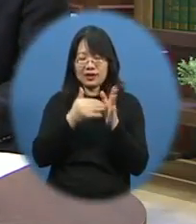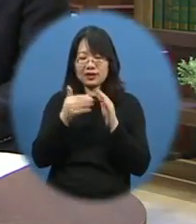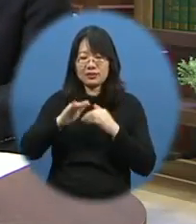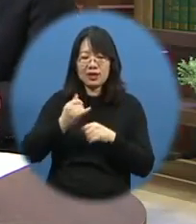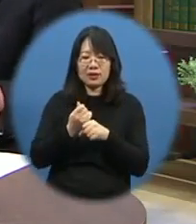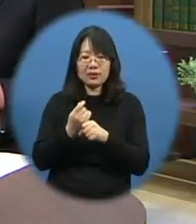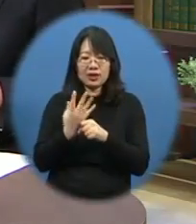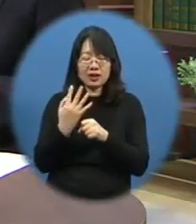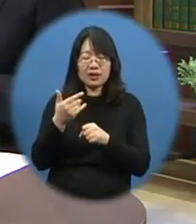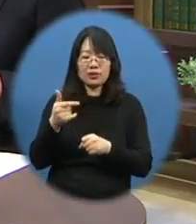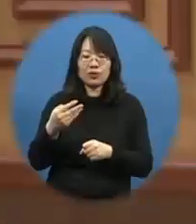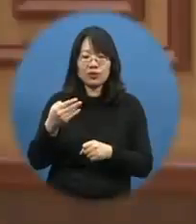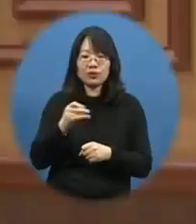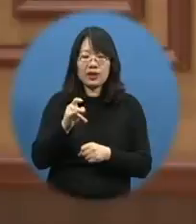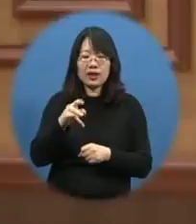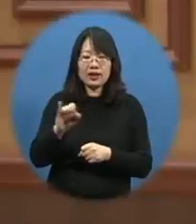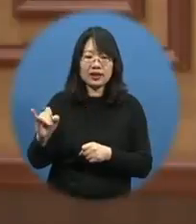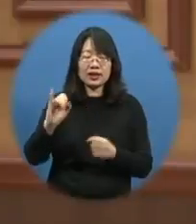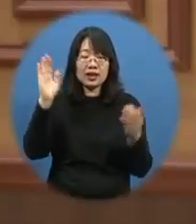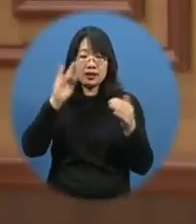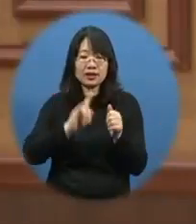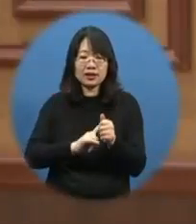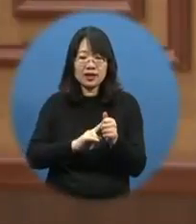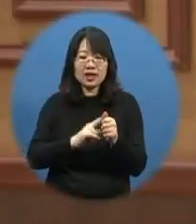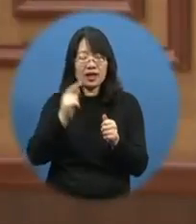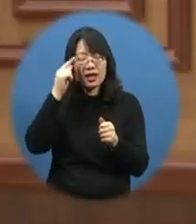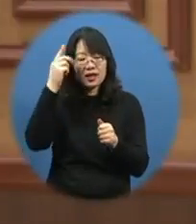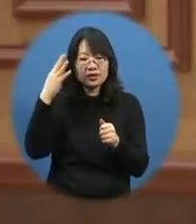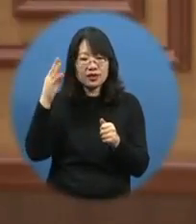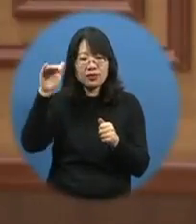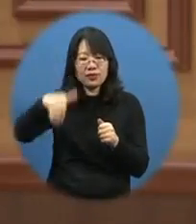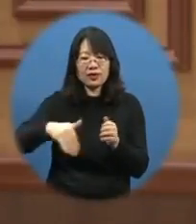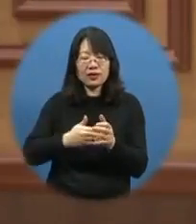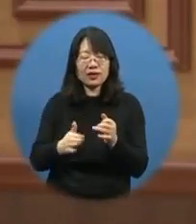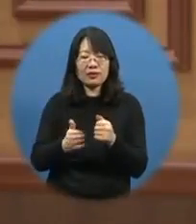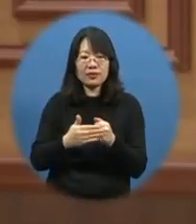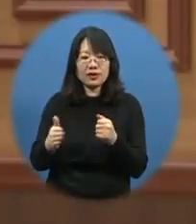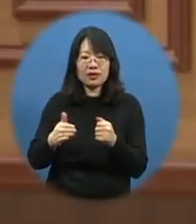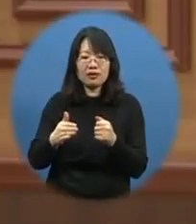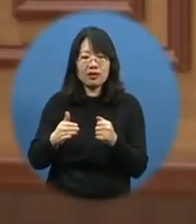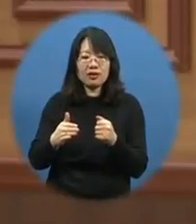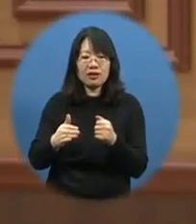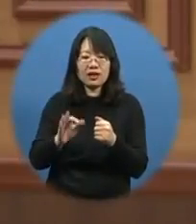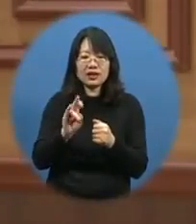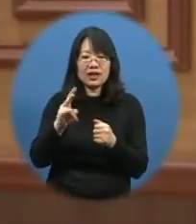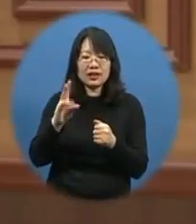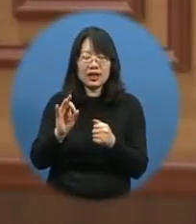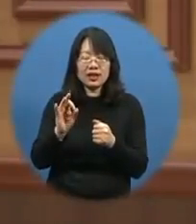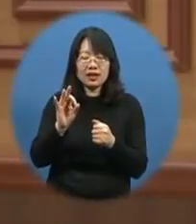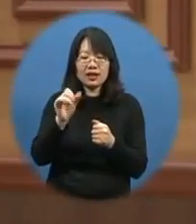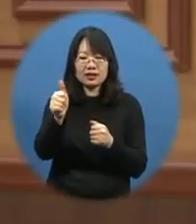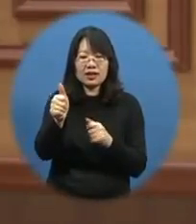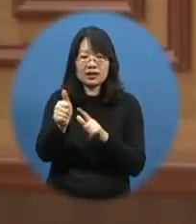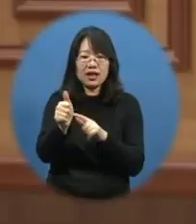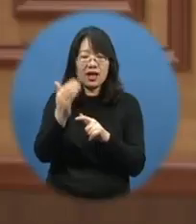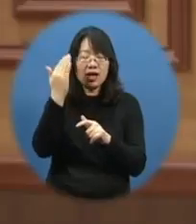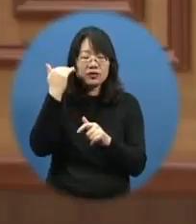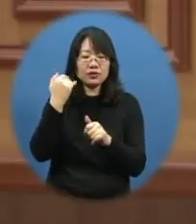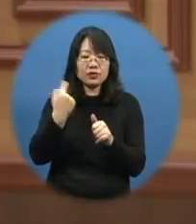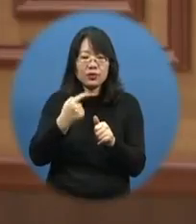몇 년 전에 노르웨이 학생들이 학력이 떨어지니까 예. 노르웨이의 그때 야당 당수가 한국의